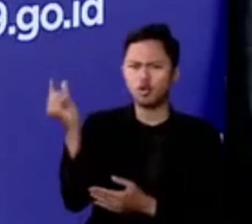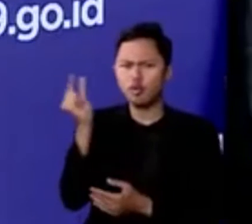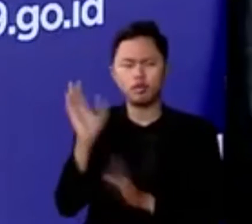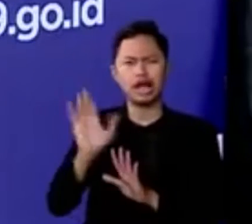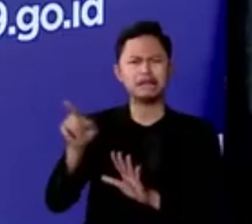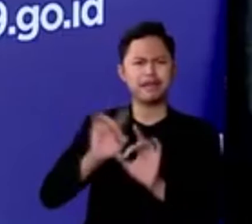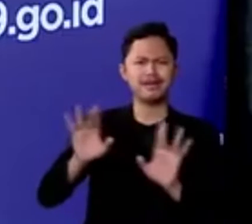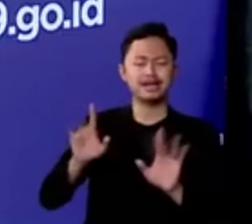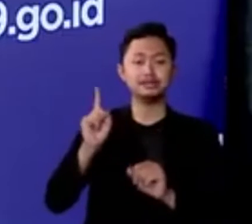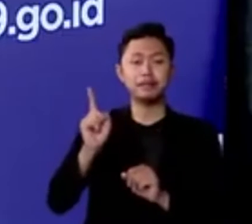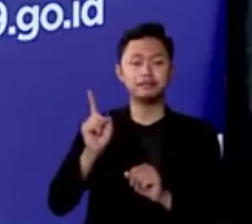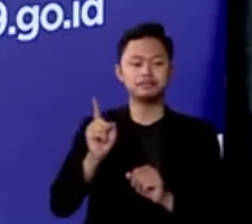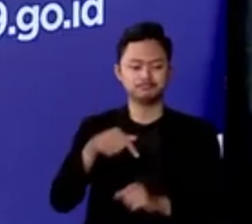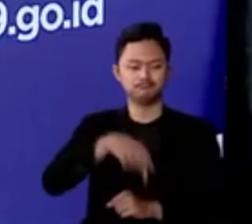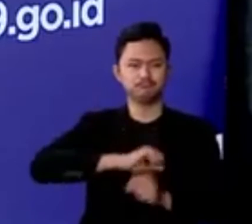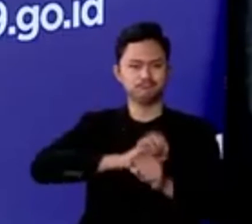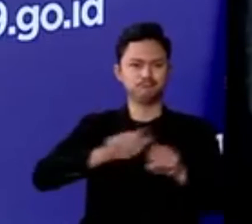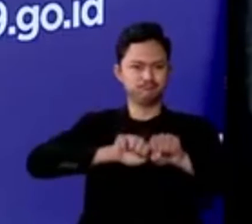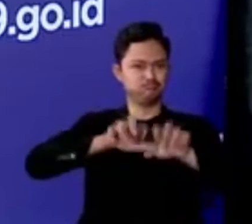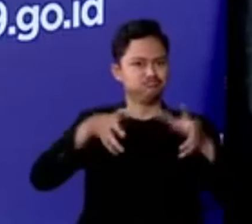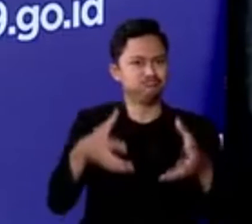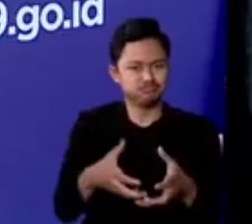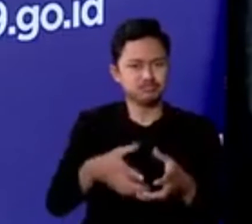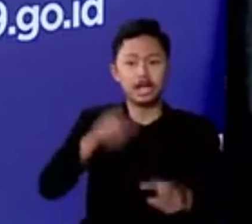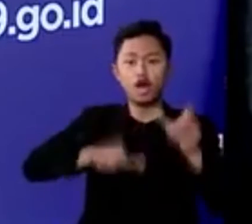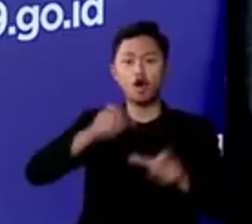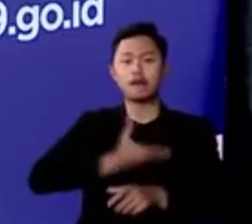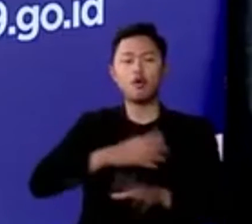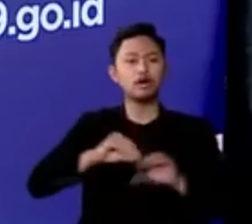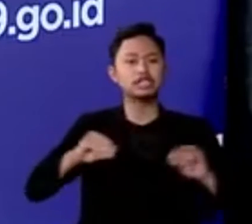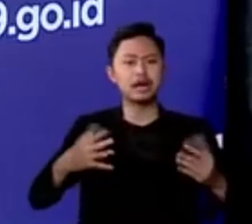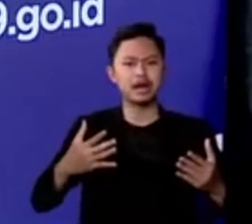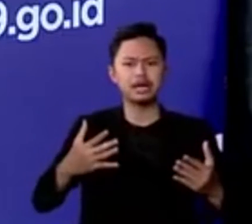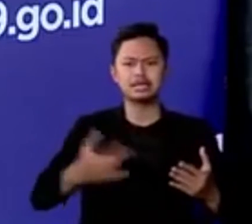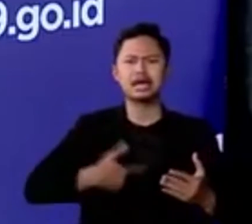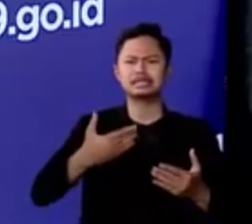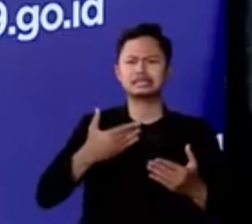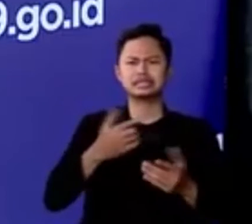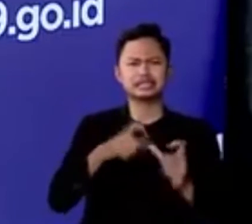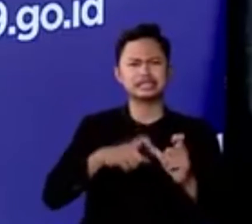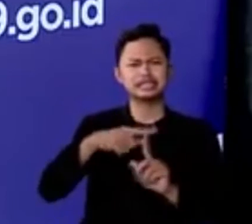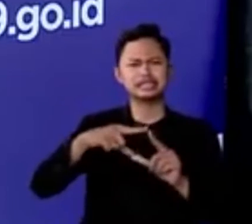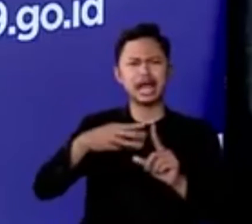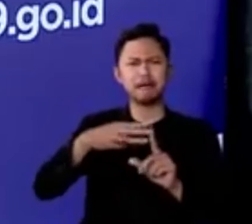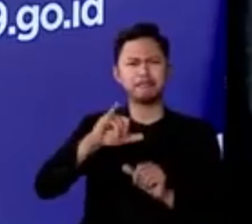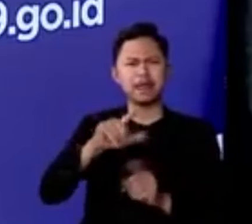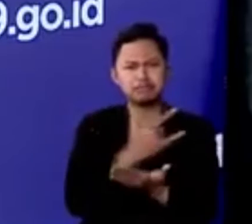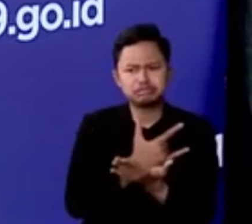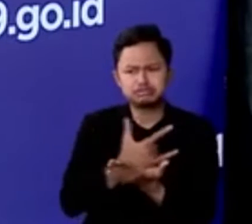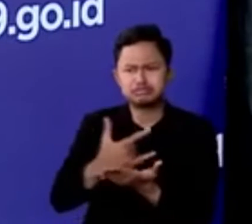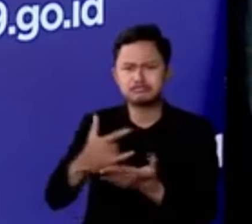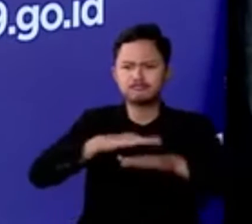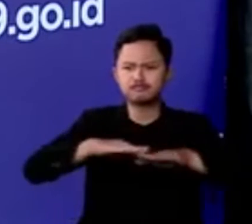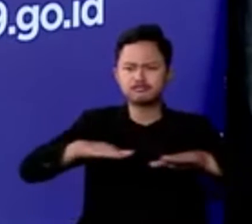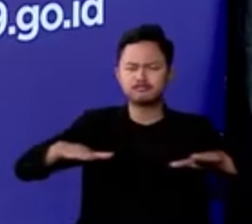maksimum ketika pandemi semua orang menginginkan pekerjaan yang setok yang stabil tapi masih menit melawan